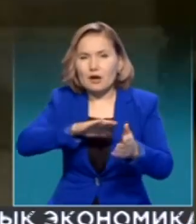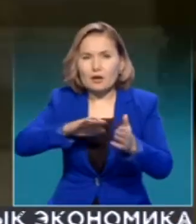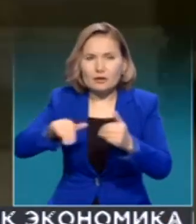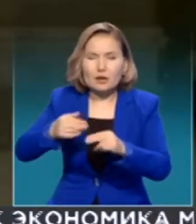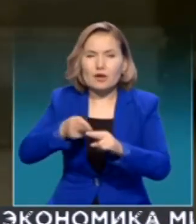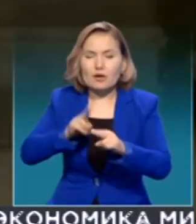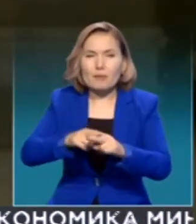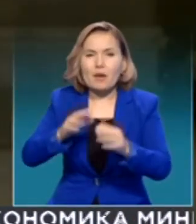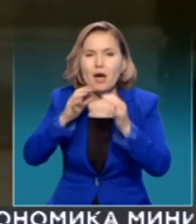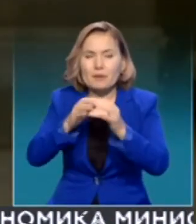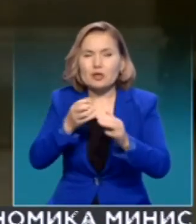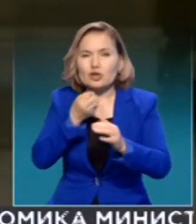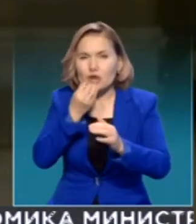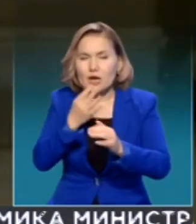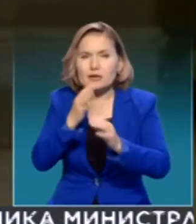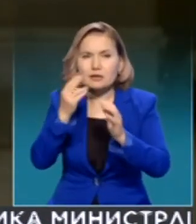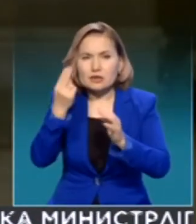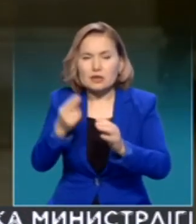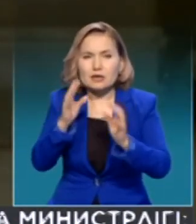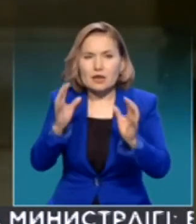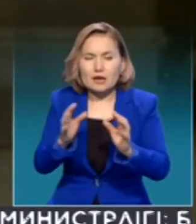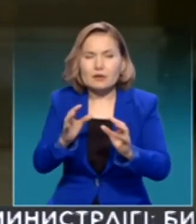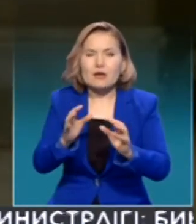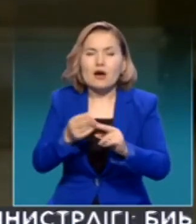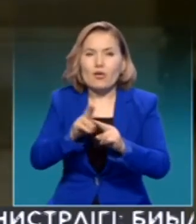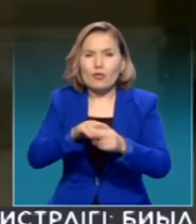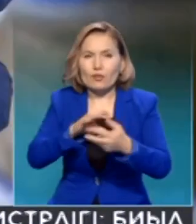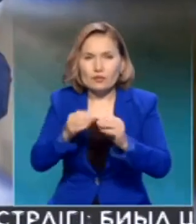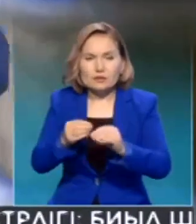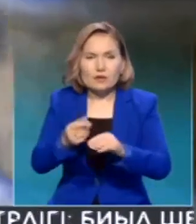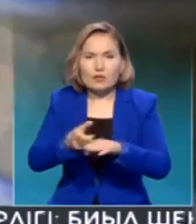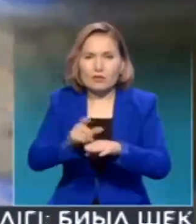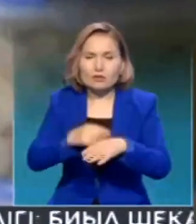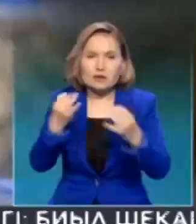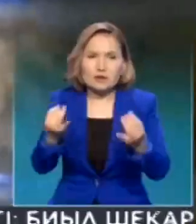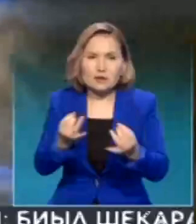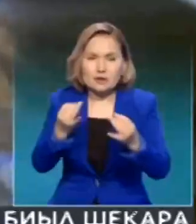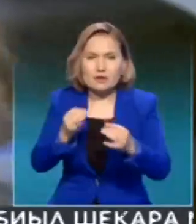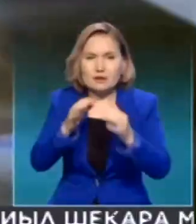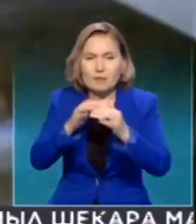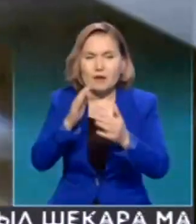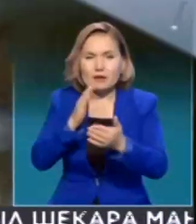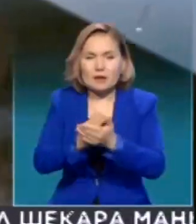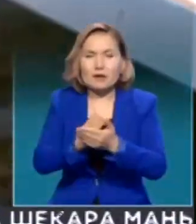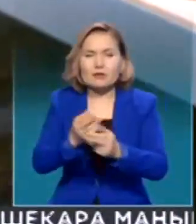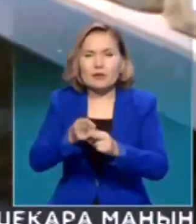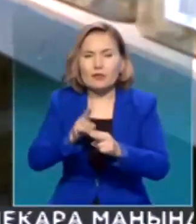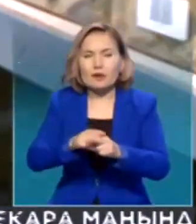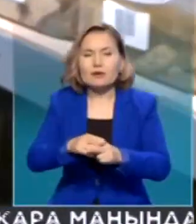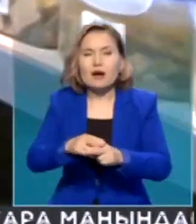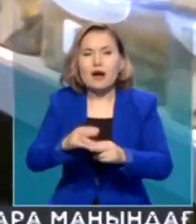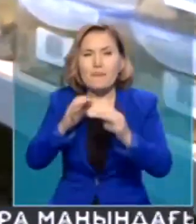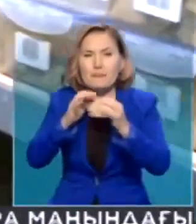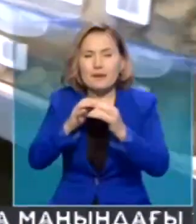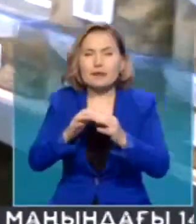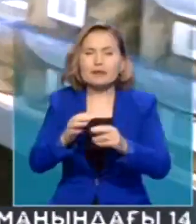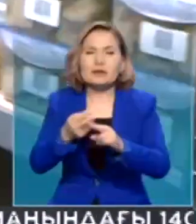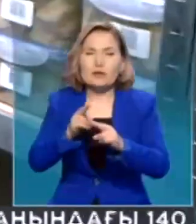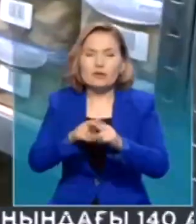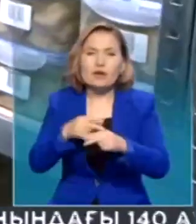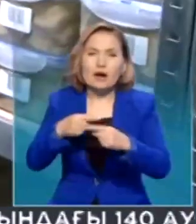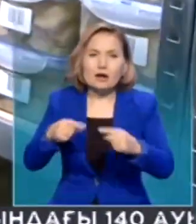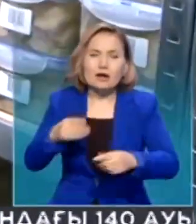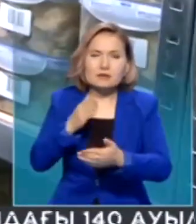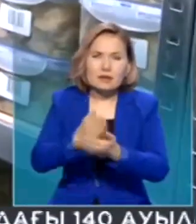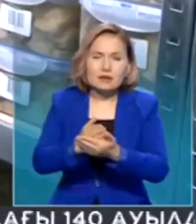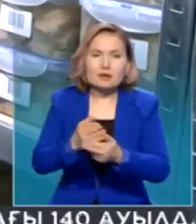ерітіндісінің арқасында жақсы сақталған. Арнайы температура талғамайды. Бұл жерде мидың екі түрі бар, бірі тұтастай, екіншісі кесілген. Міне өздеріңіз